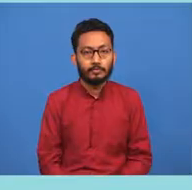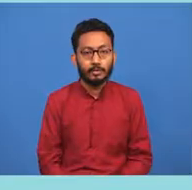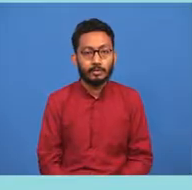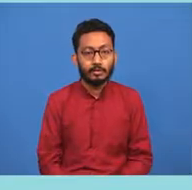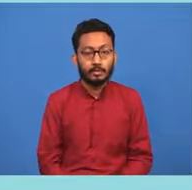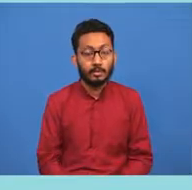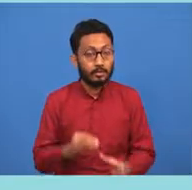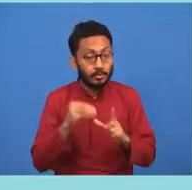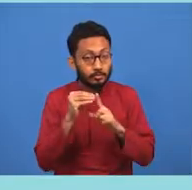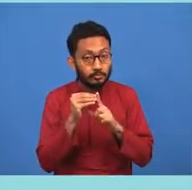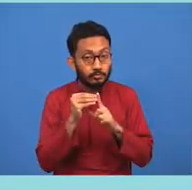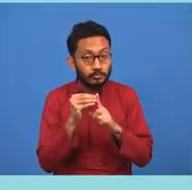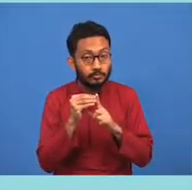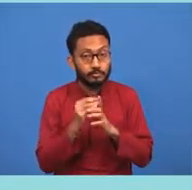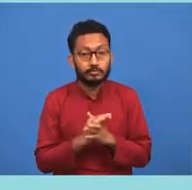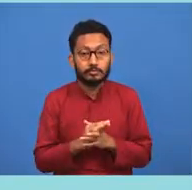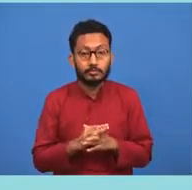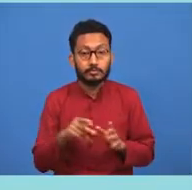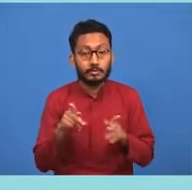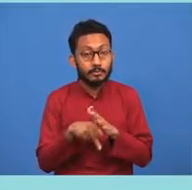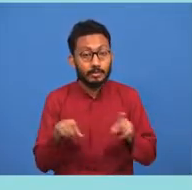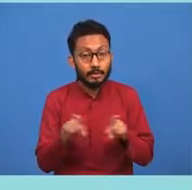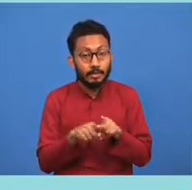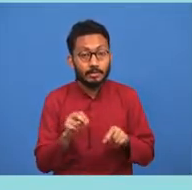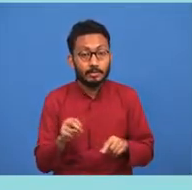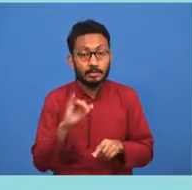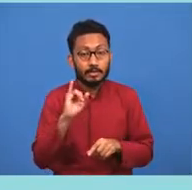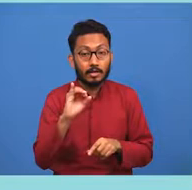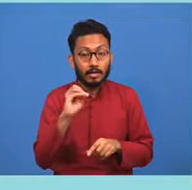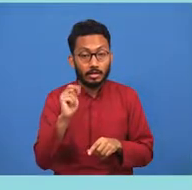atau persamaan ion keseluruhan